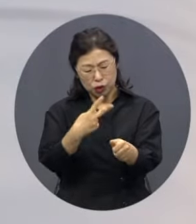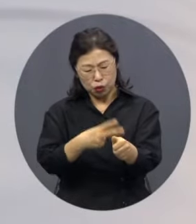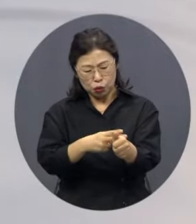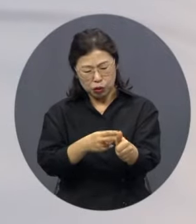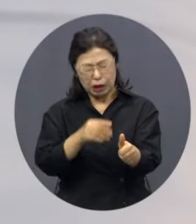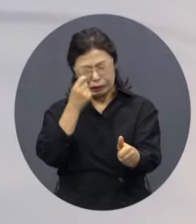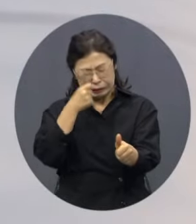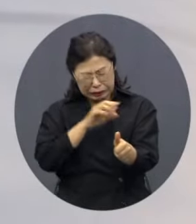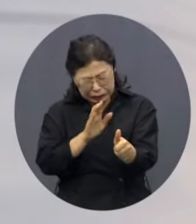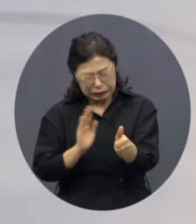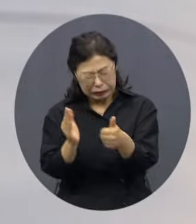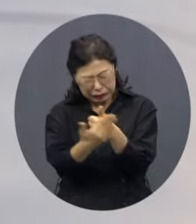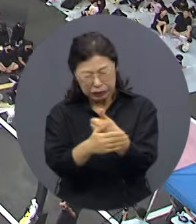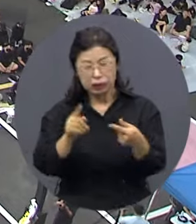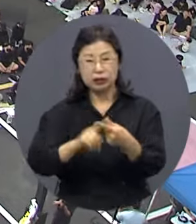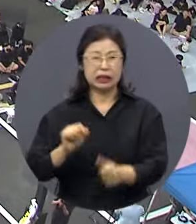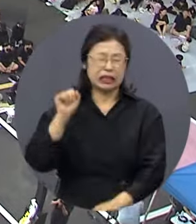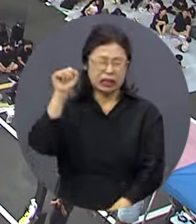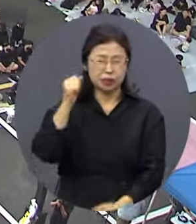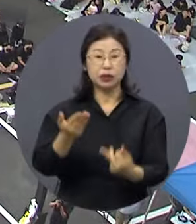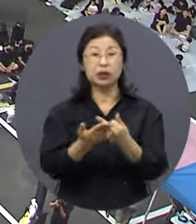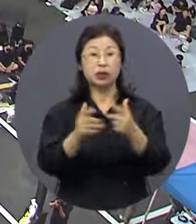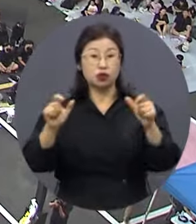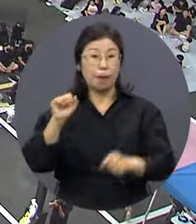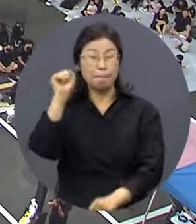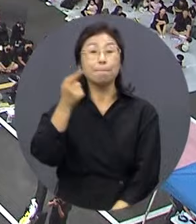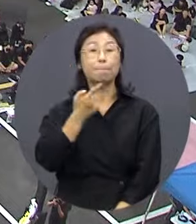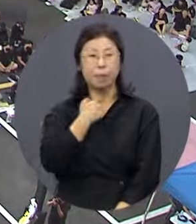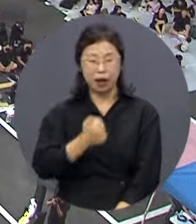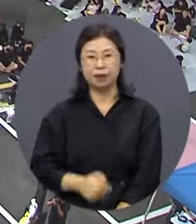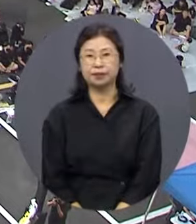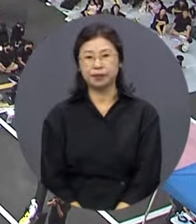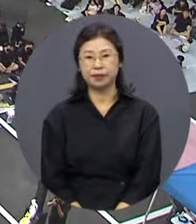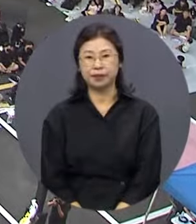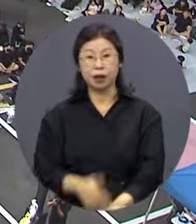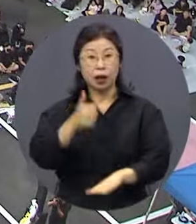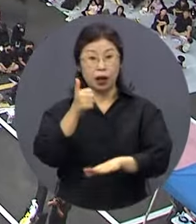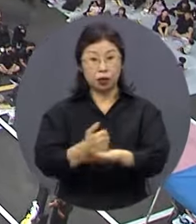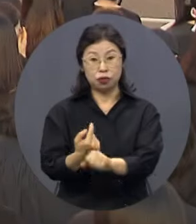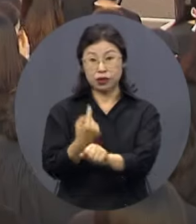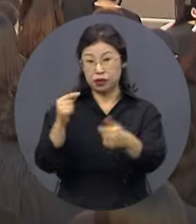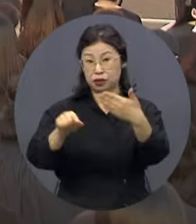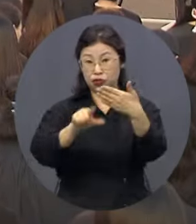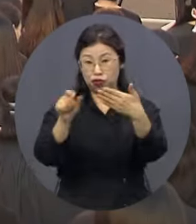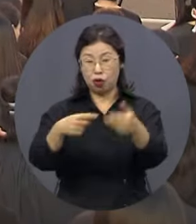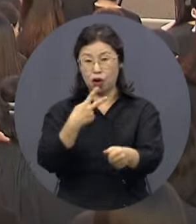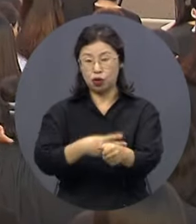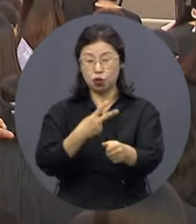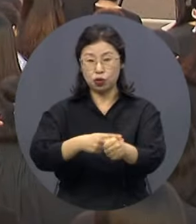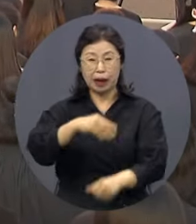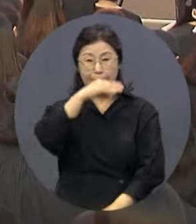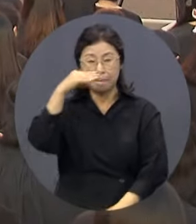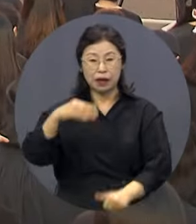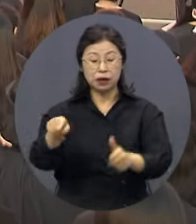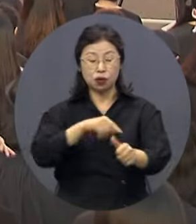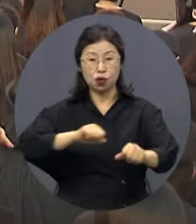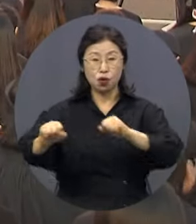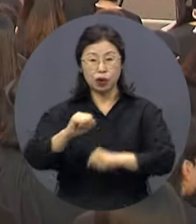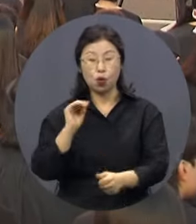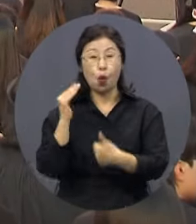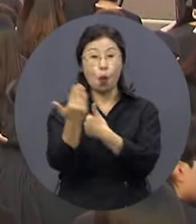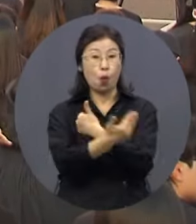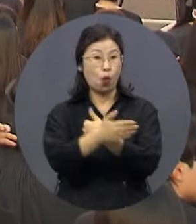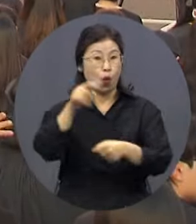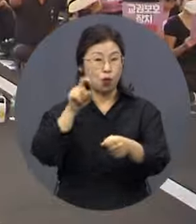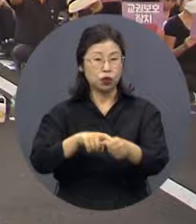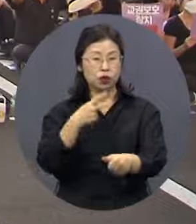보호를 촉구하는 교사들의 집 는 제주에서도 이어졌습니다 결국 지난해 9월 교사의 정당한 교육 활동을 보호하기